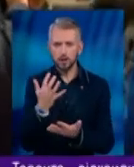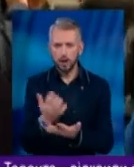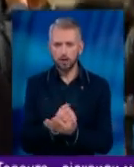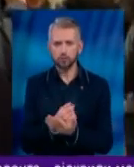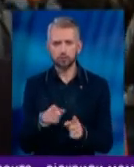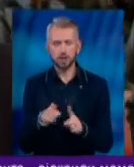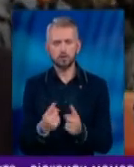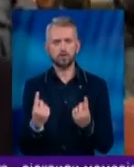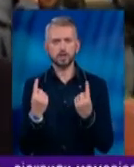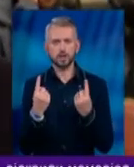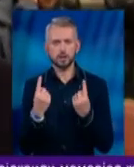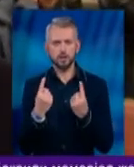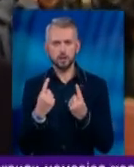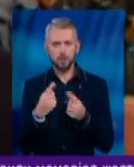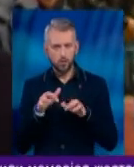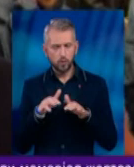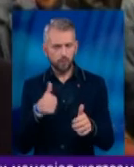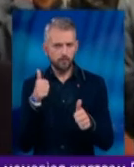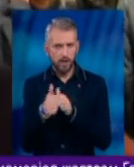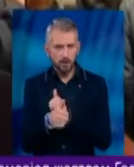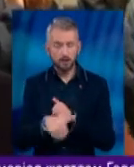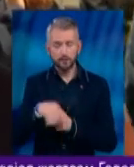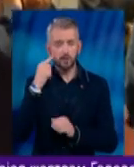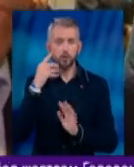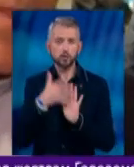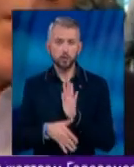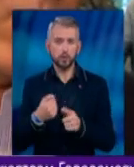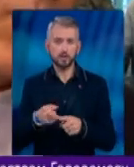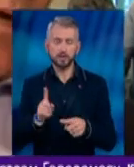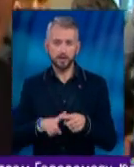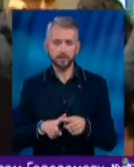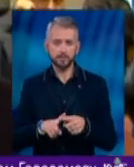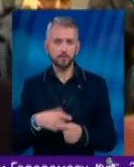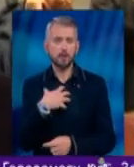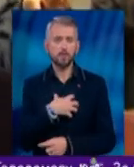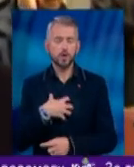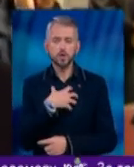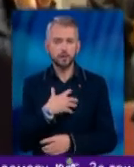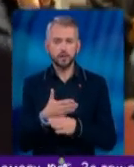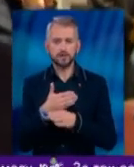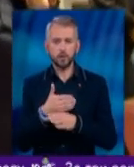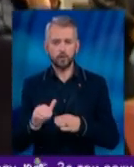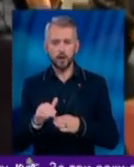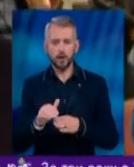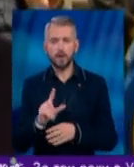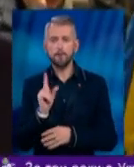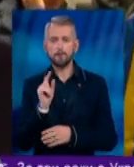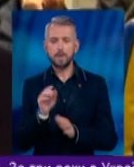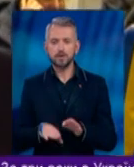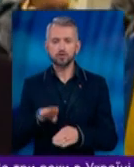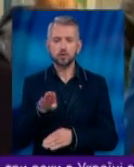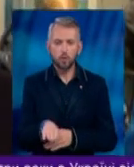таких великих рухів вперед. І всі розуміють, це важлива складова перший крок